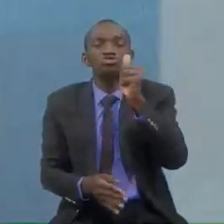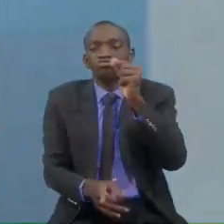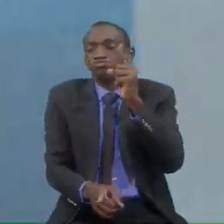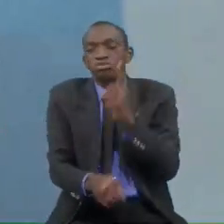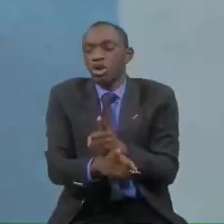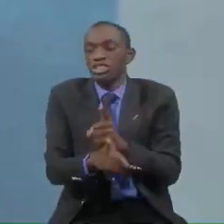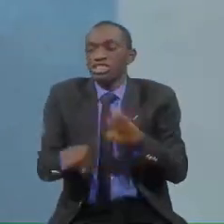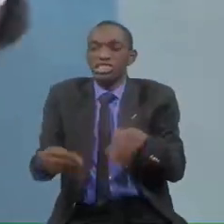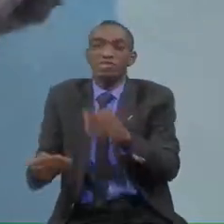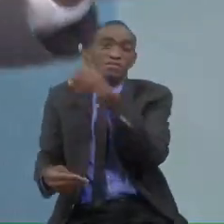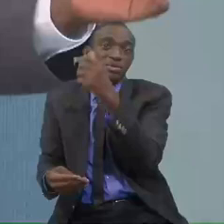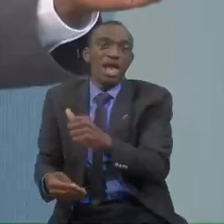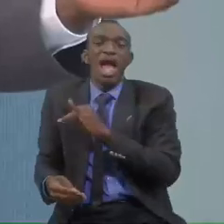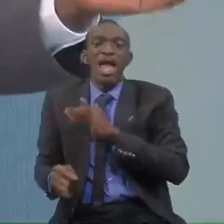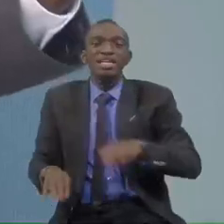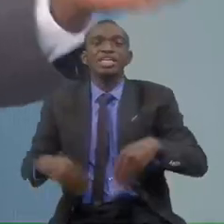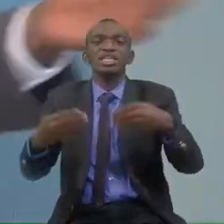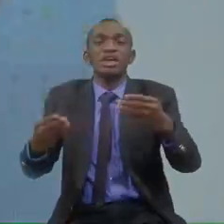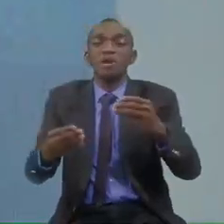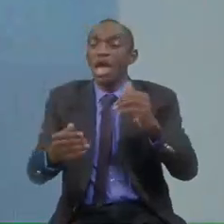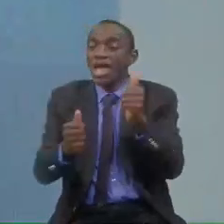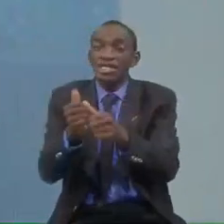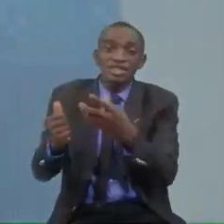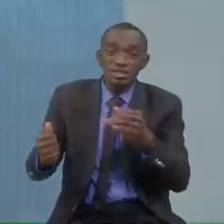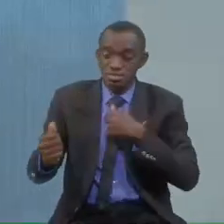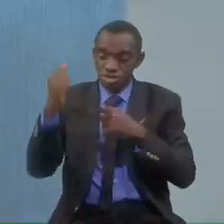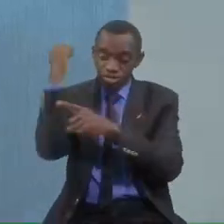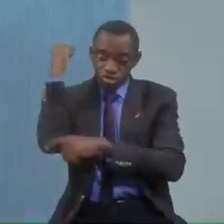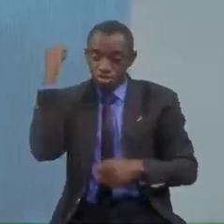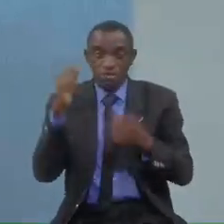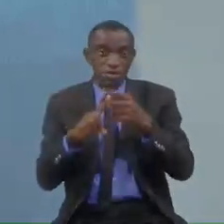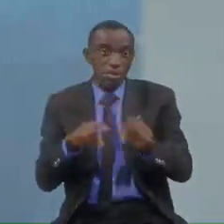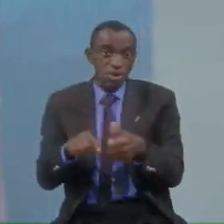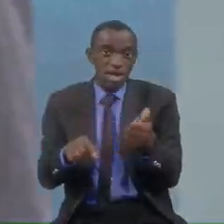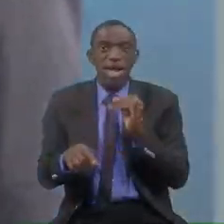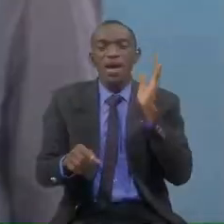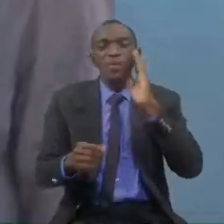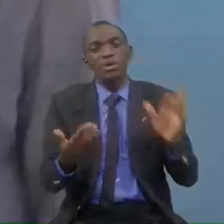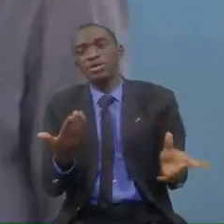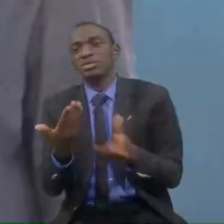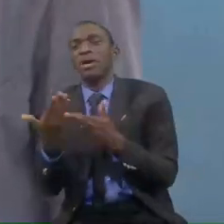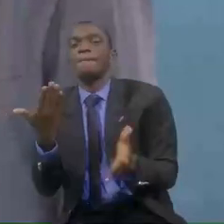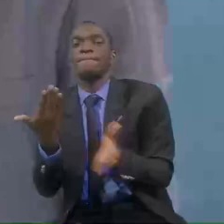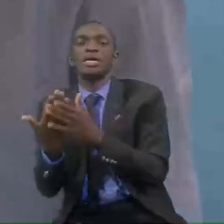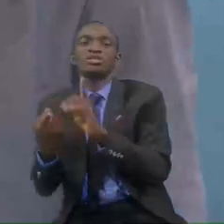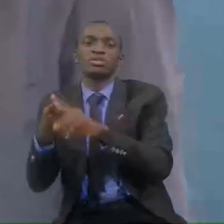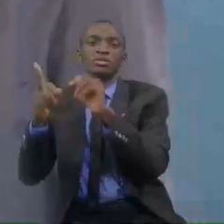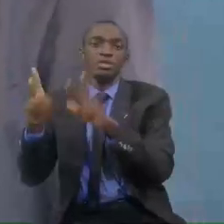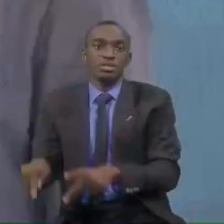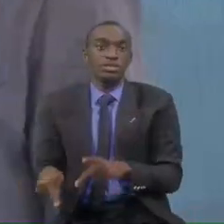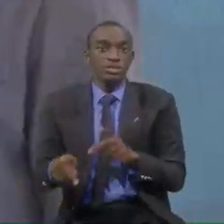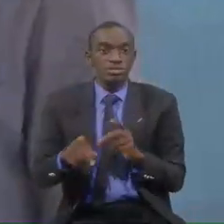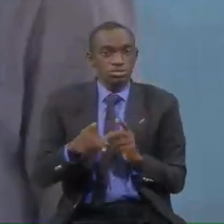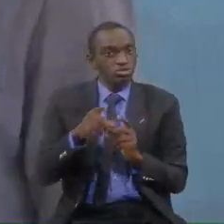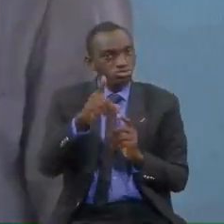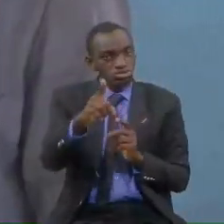j'ai pris quelque chose à tort de quelqu'un, oui, tu as volé le serviteur d'une autre personne, tu vois que, oui,